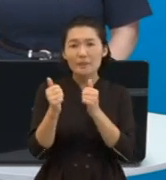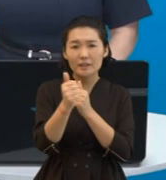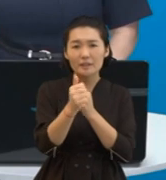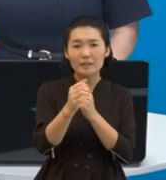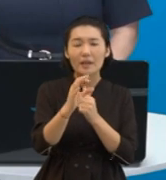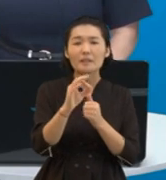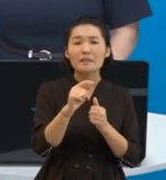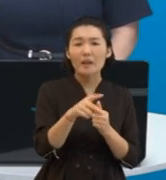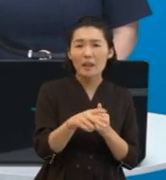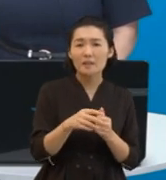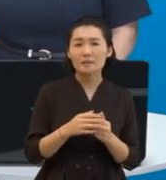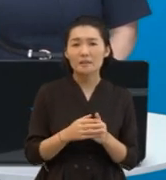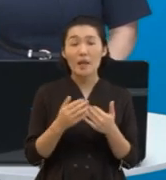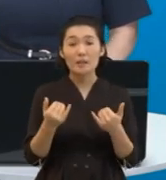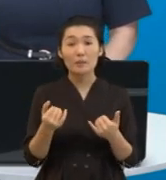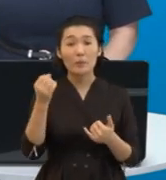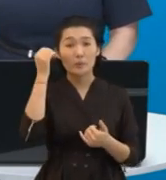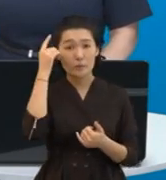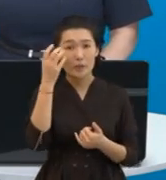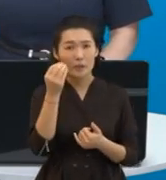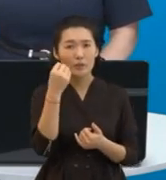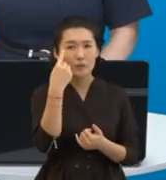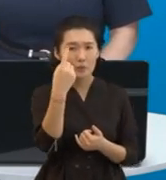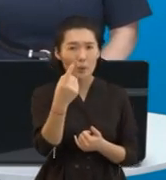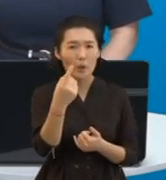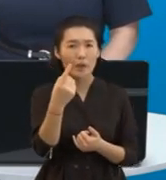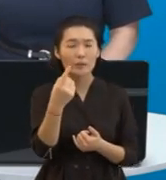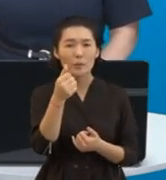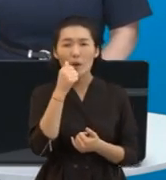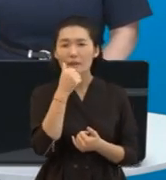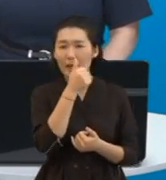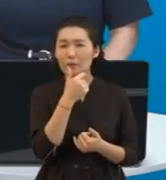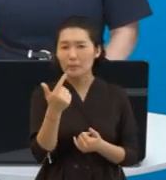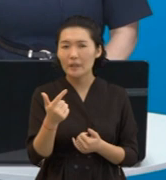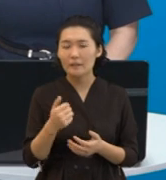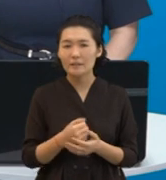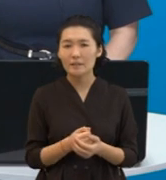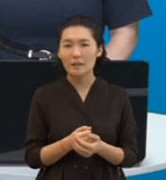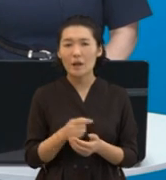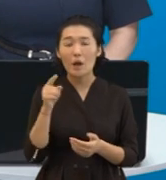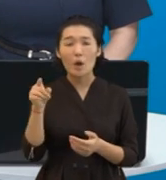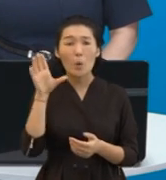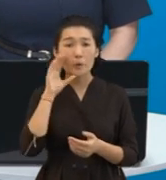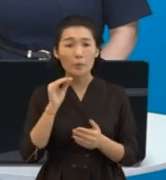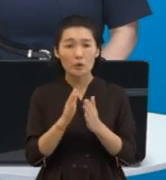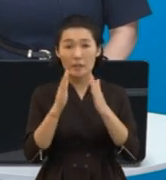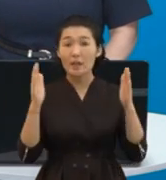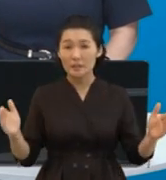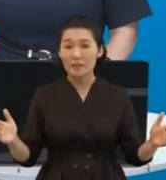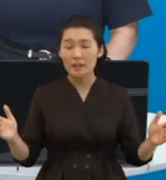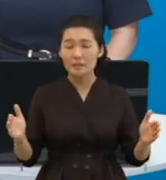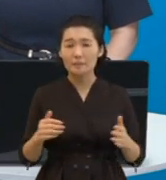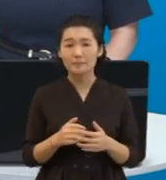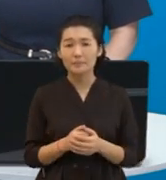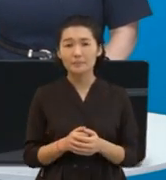сегодня мы узнали еще одну тайну мягкого знака он может быть разделитель я очень